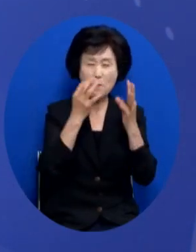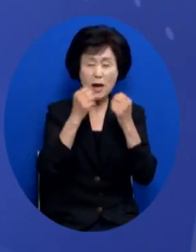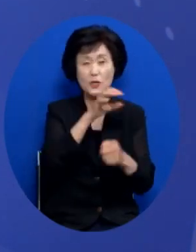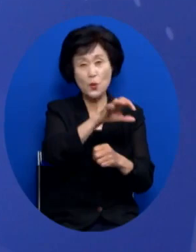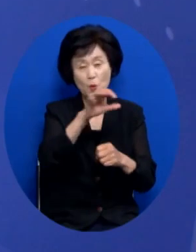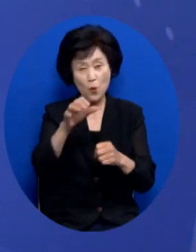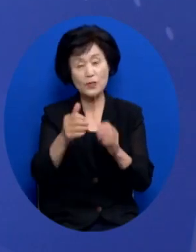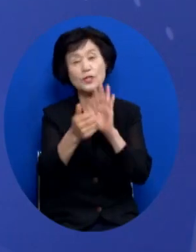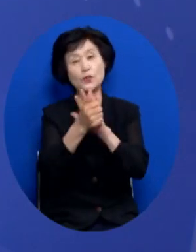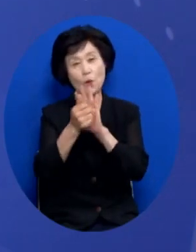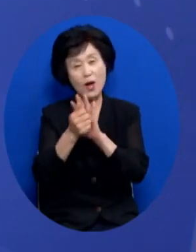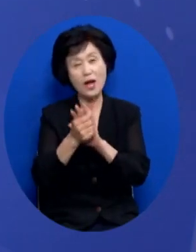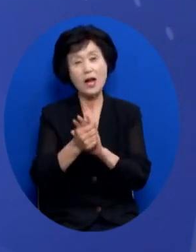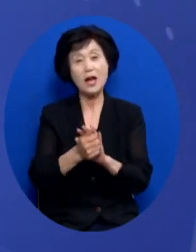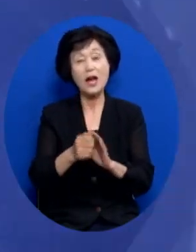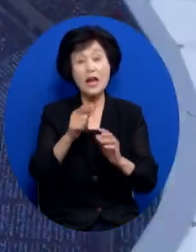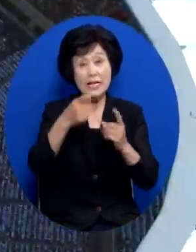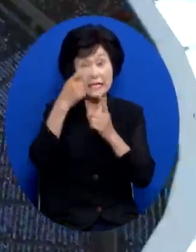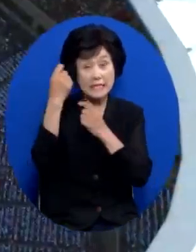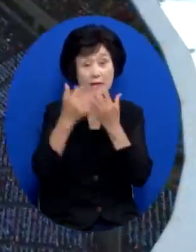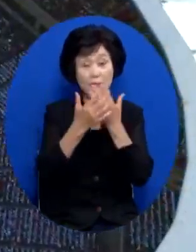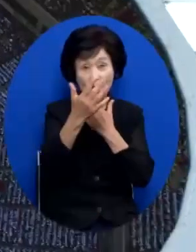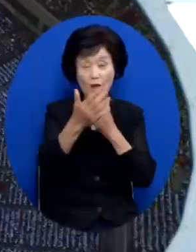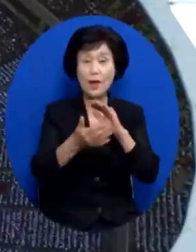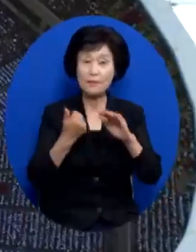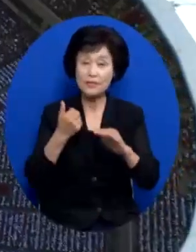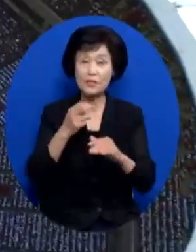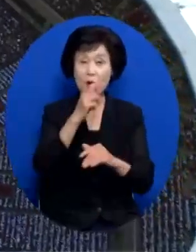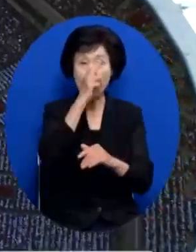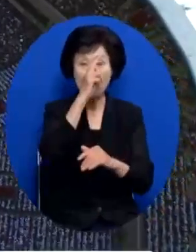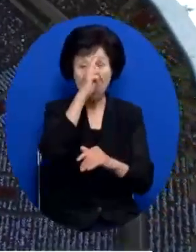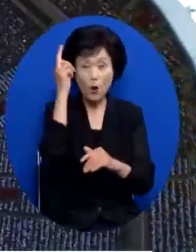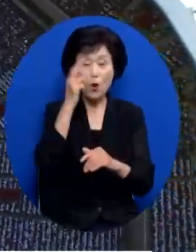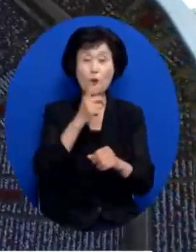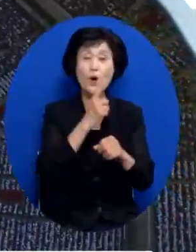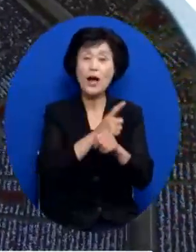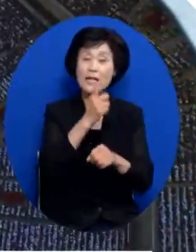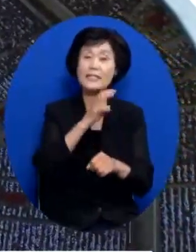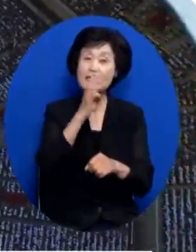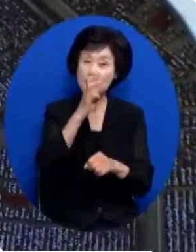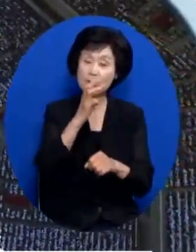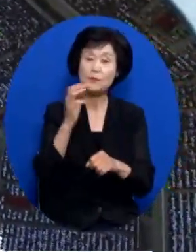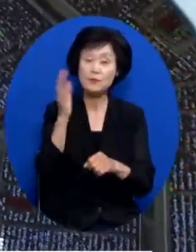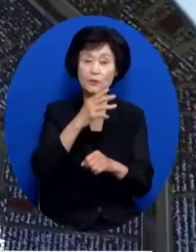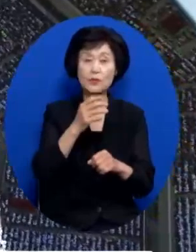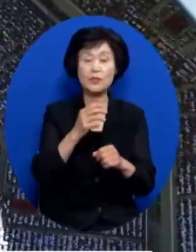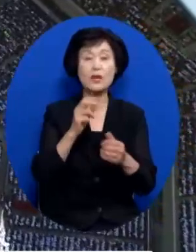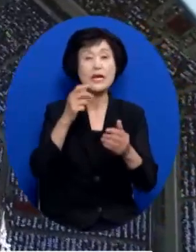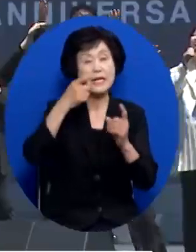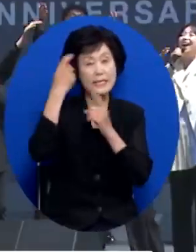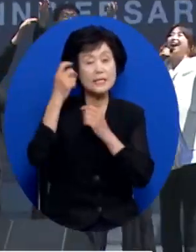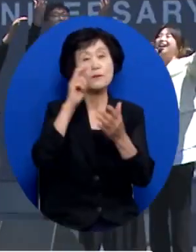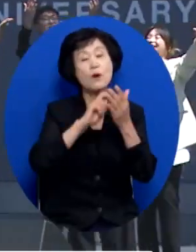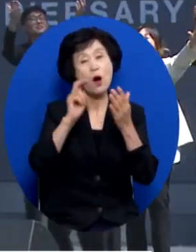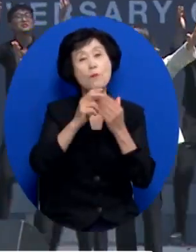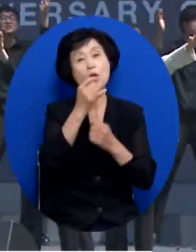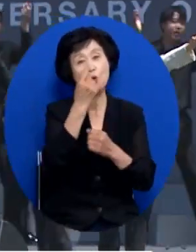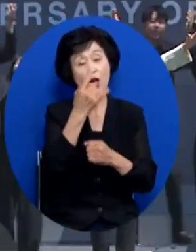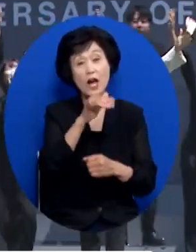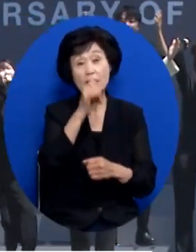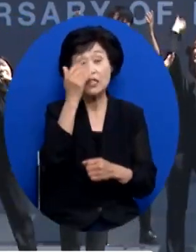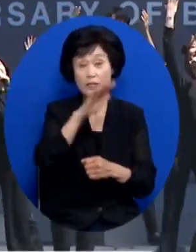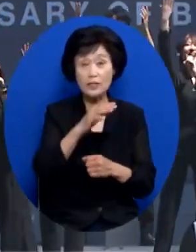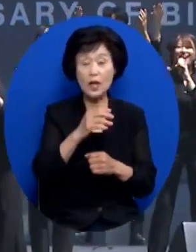행사를 도왔습니다. 본 기념대회에 앞서 오후 1시 30분부터 기념음악회가 진행됐는데요. 이미 음악회 전부터